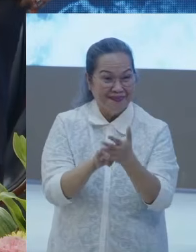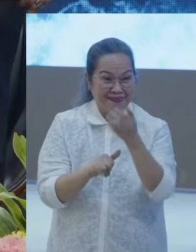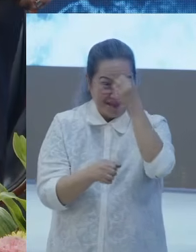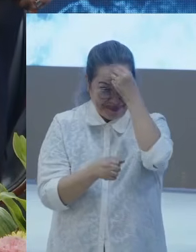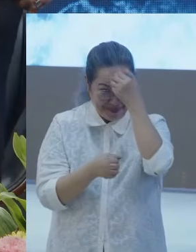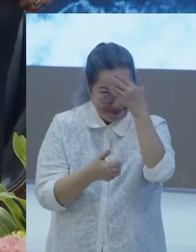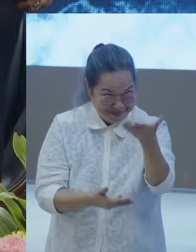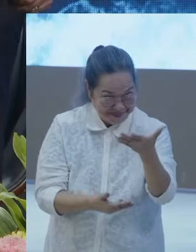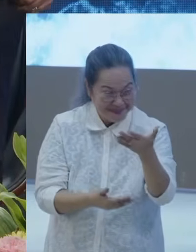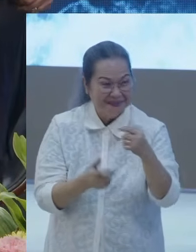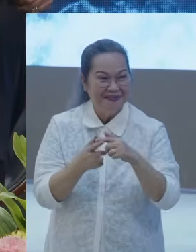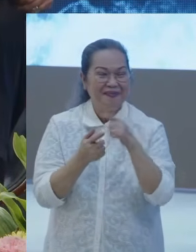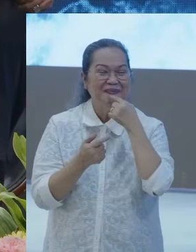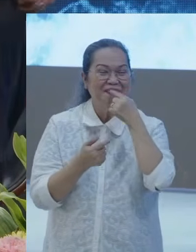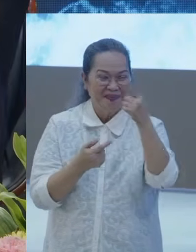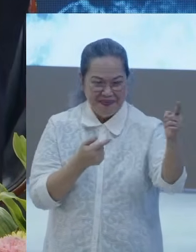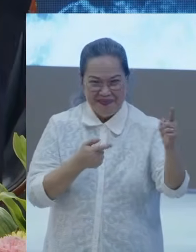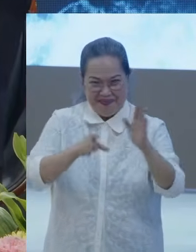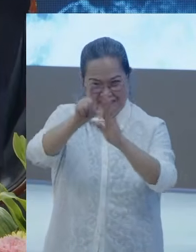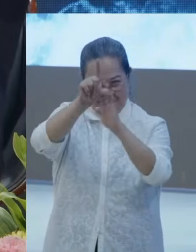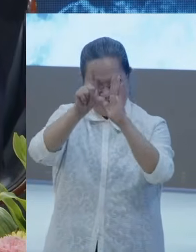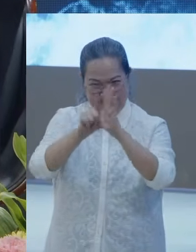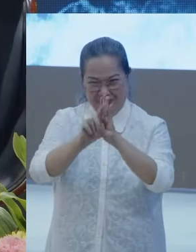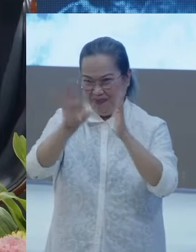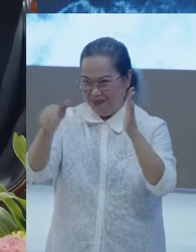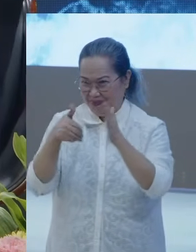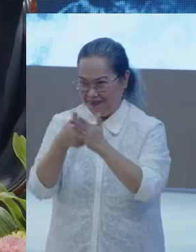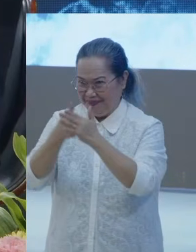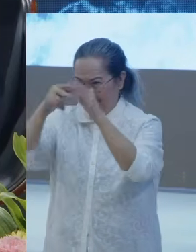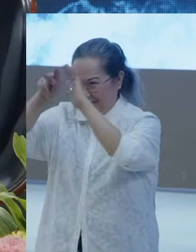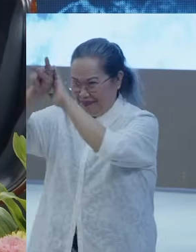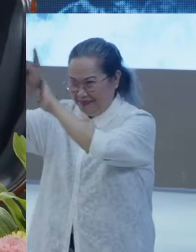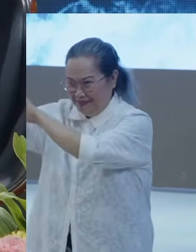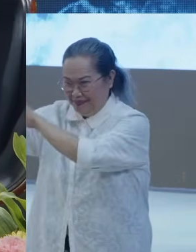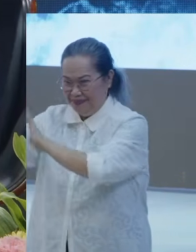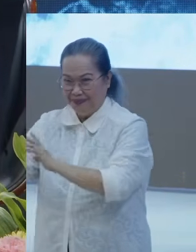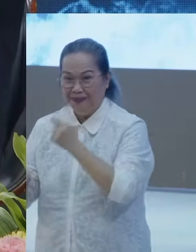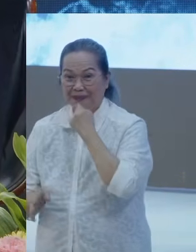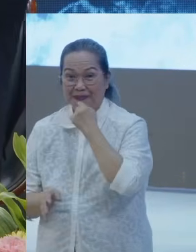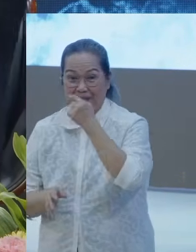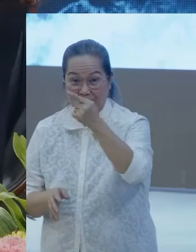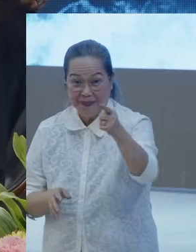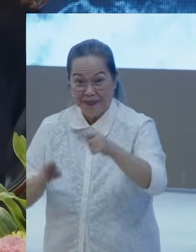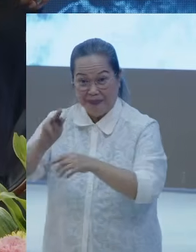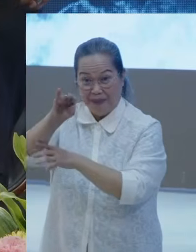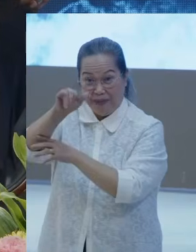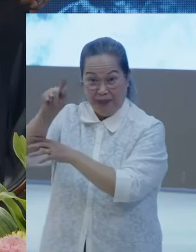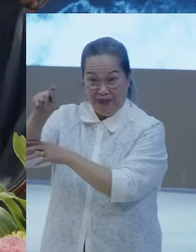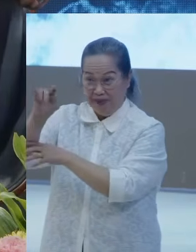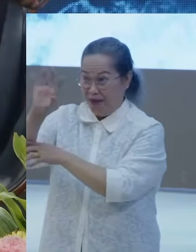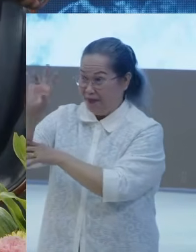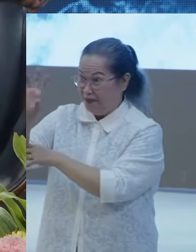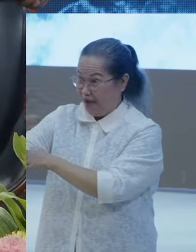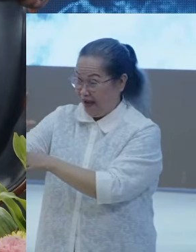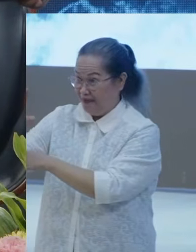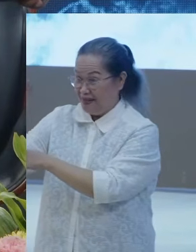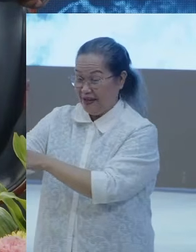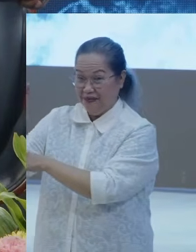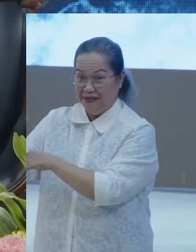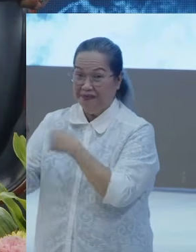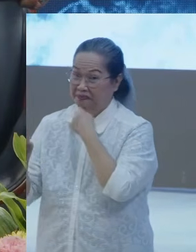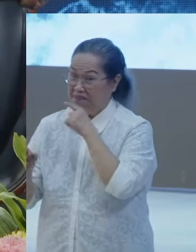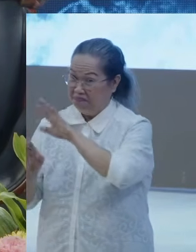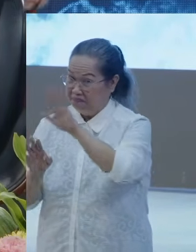sa lahat ng sinabi ng batas at ng mga propeta. Sabi niya sa Matthew 5:17, do not think that I have